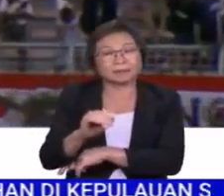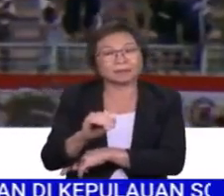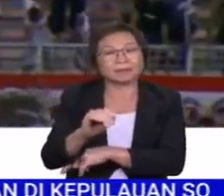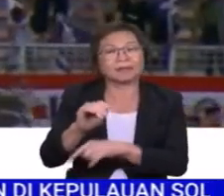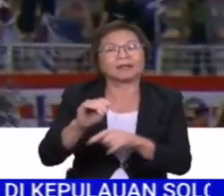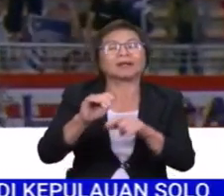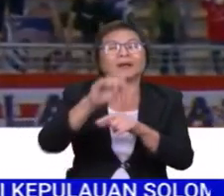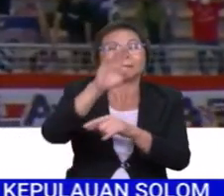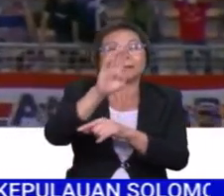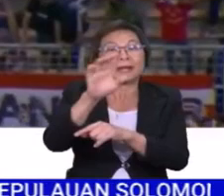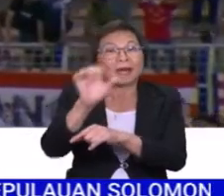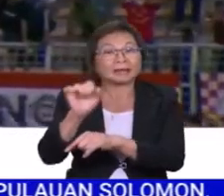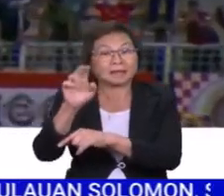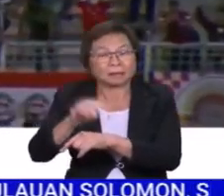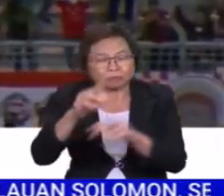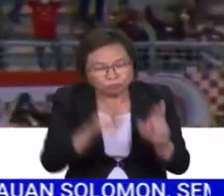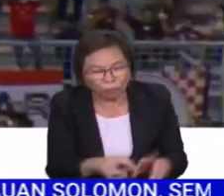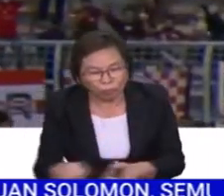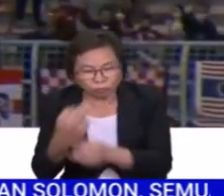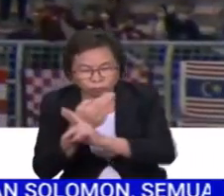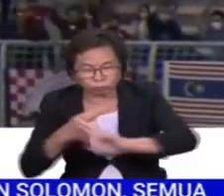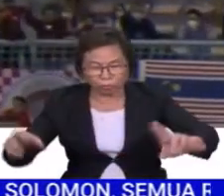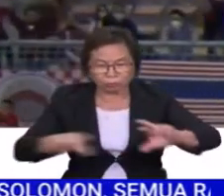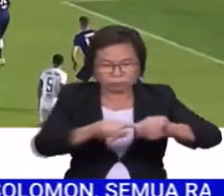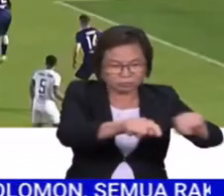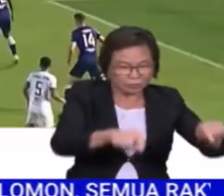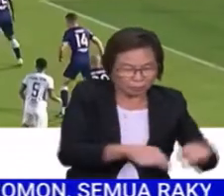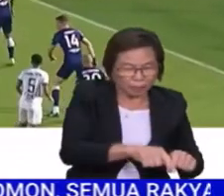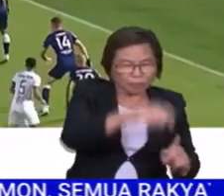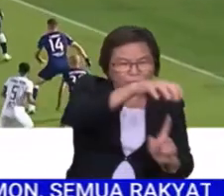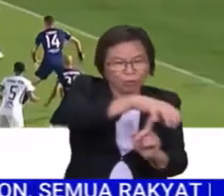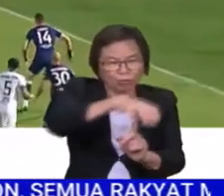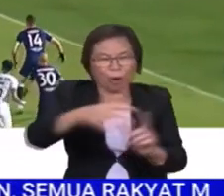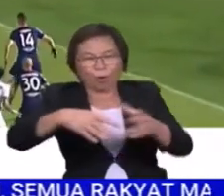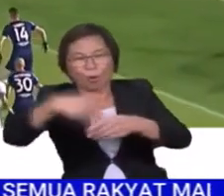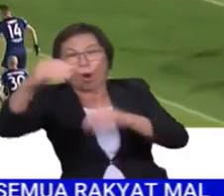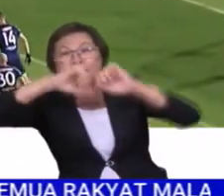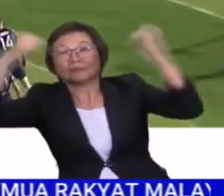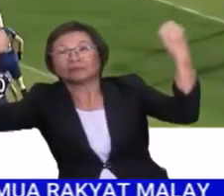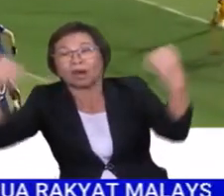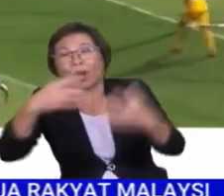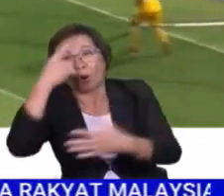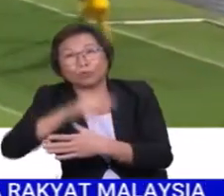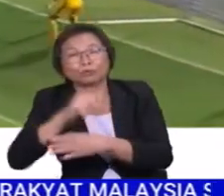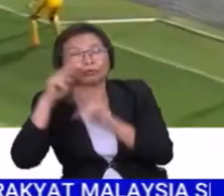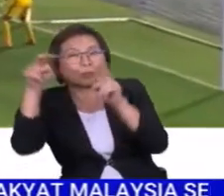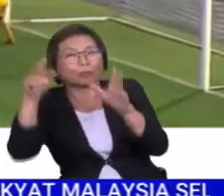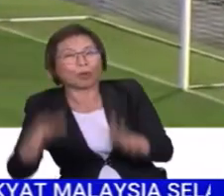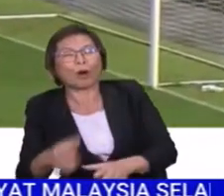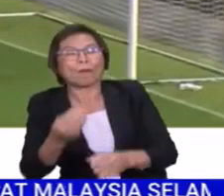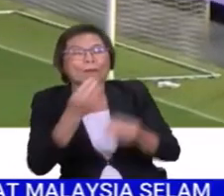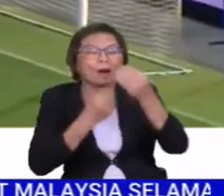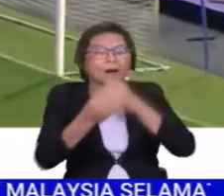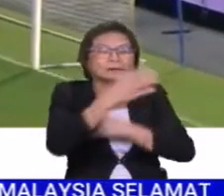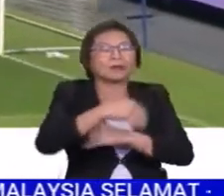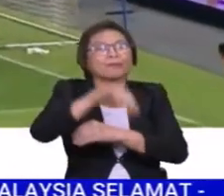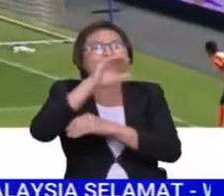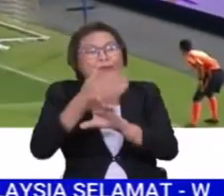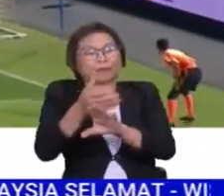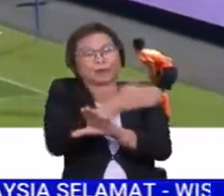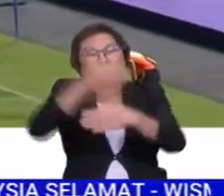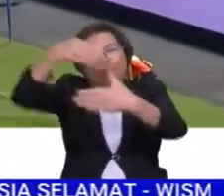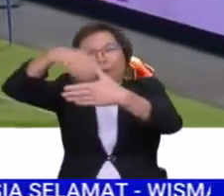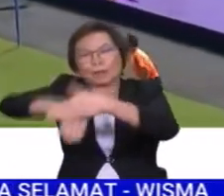stadium Malaysia PSM merancang untuk menyediakan tapak penjajah diluar stadium untuk memulihkan penonton dapat makan dan minum